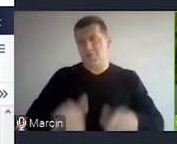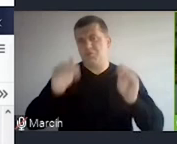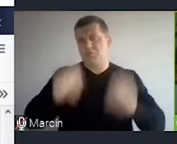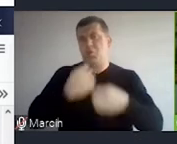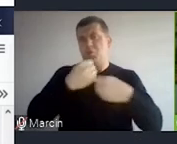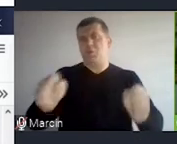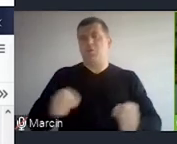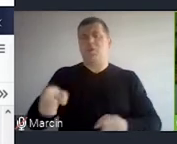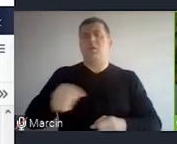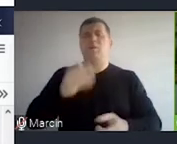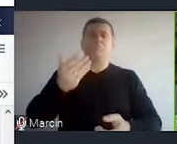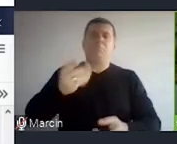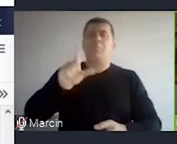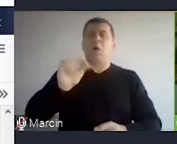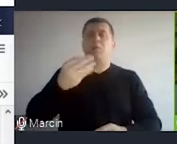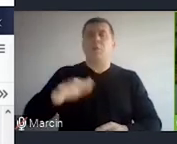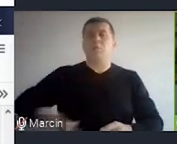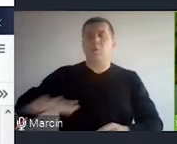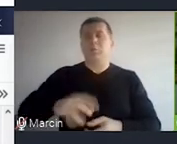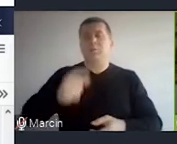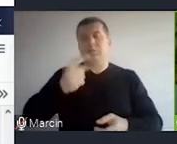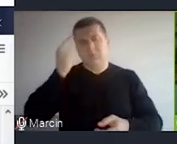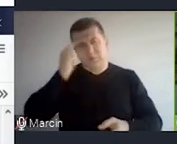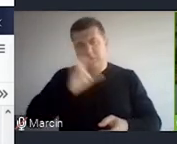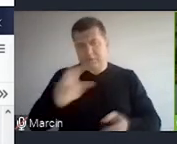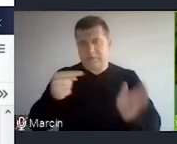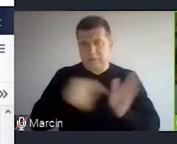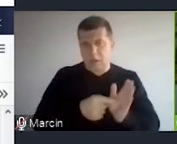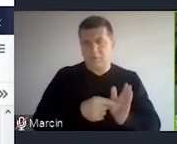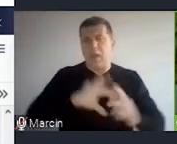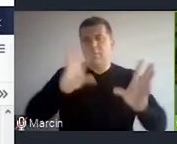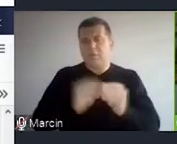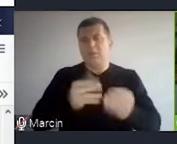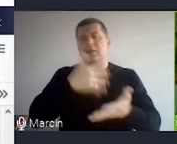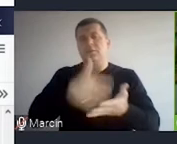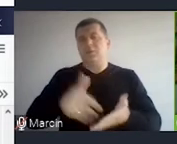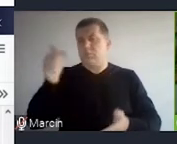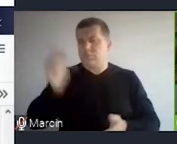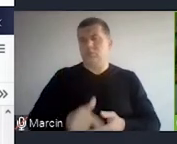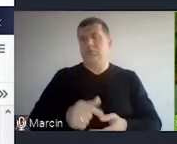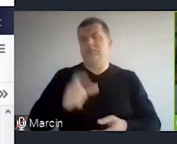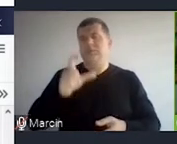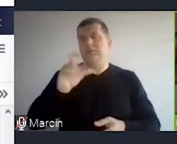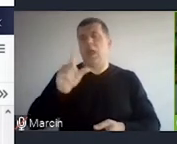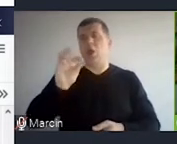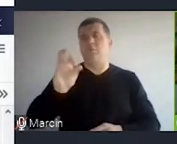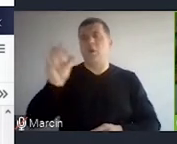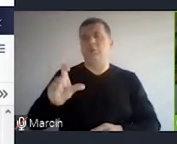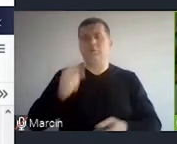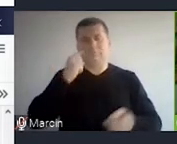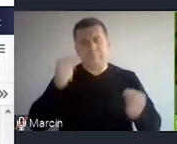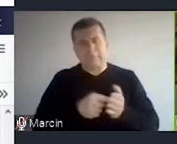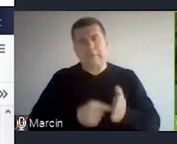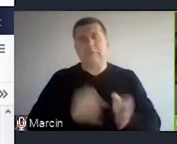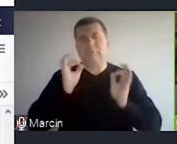W podmiotach publicznych no, rozważajcie ten temat przez pryzmat celowości, ale wy wszystkie wydatki musicie przez celowość ze względu na